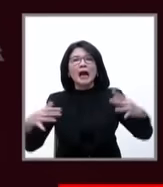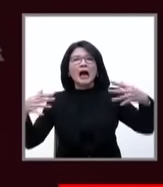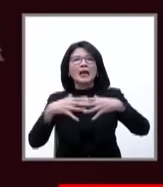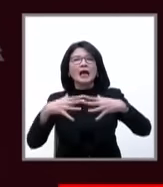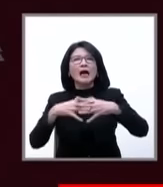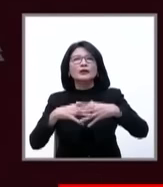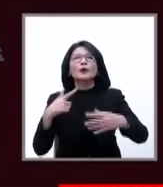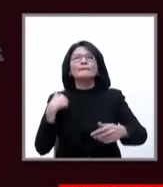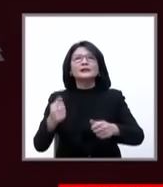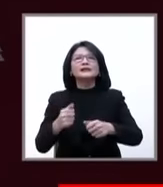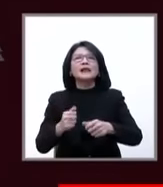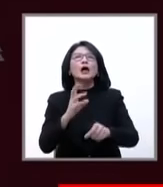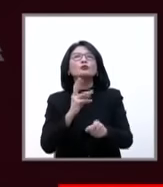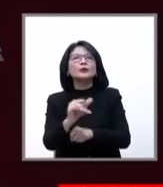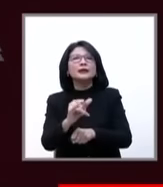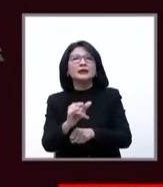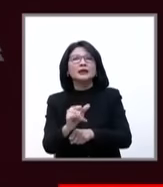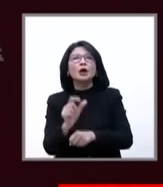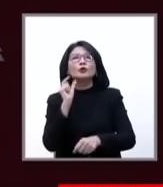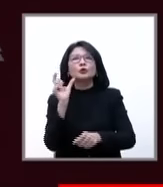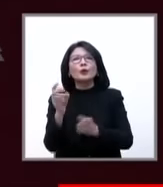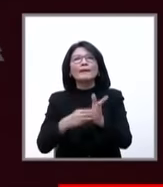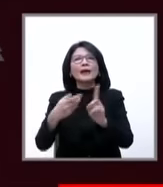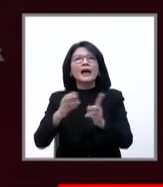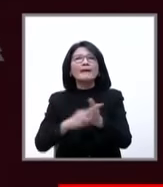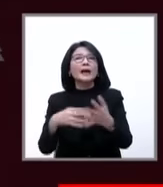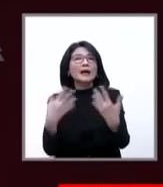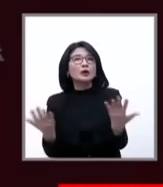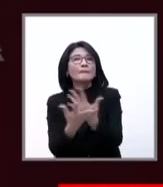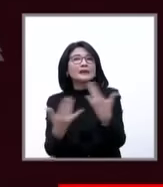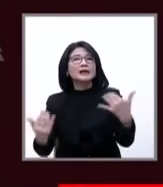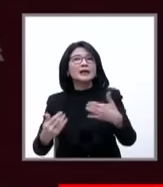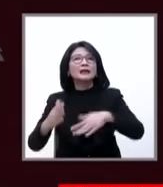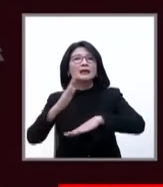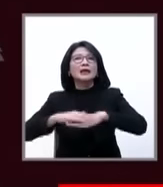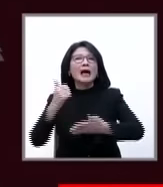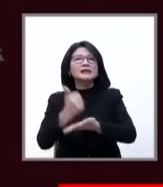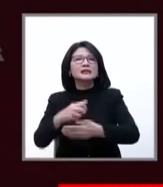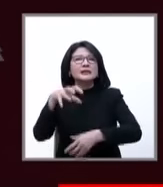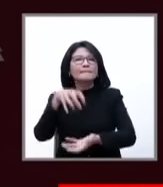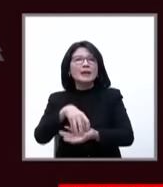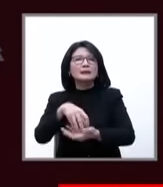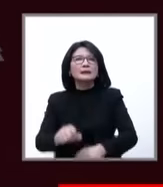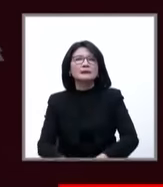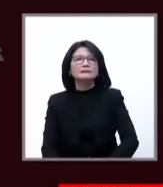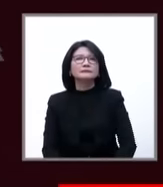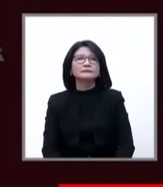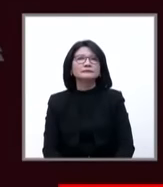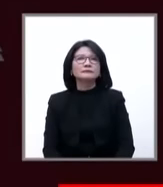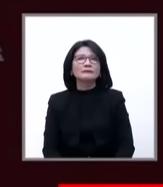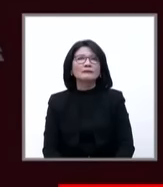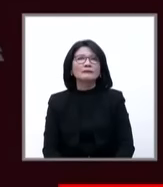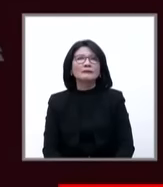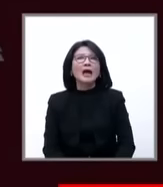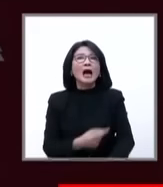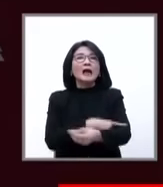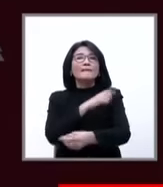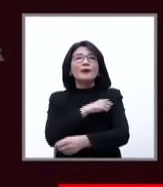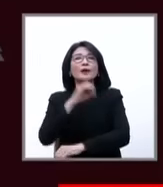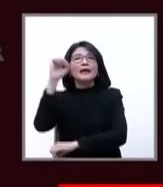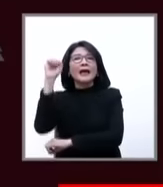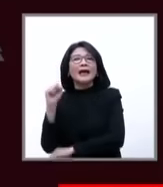kepada orang tua itu kan tandanya banyak-banyak. Di Sunda dikenal ada istilah calutak. Calutak, maaf. Saya sedih dengan kata